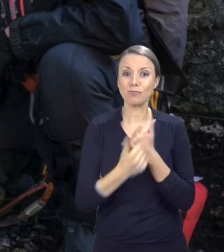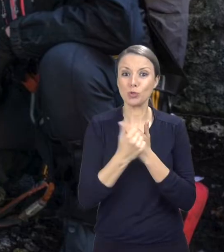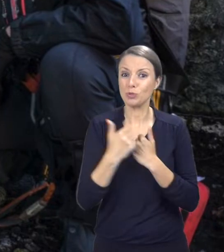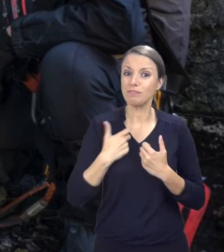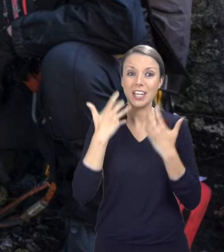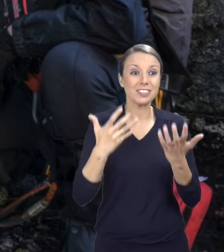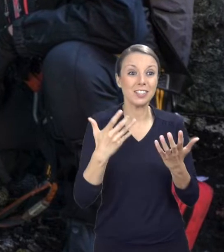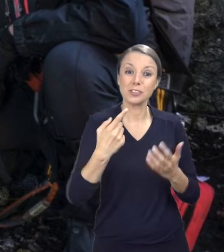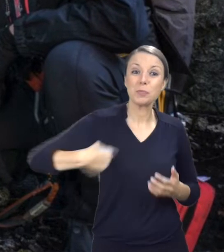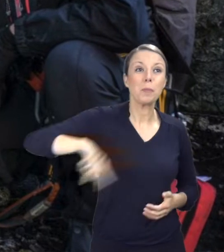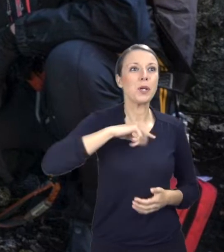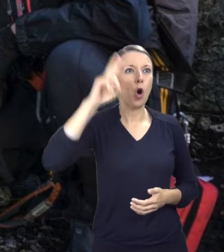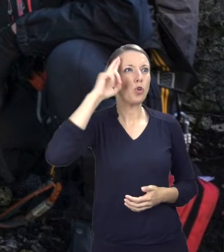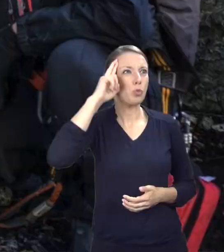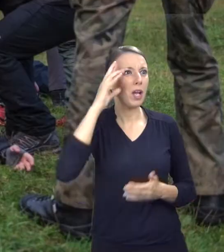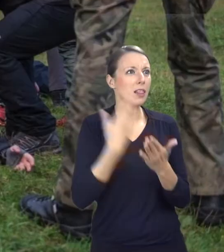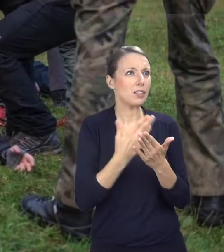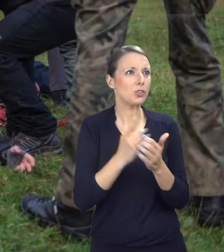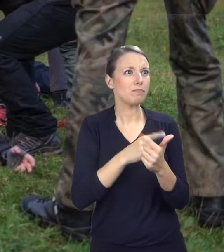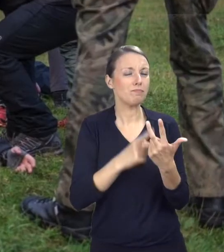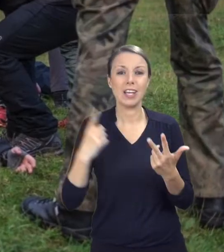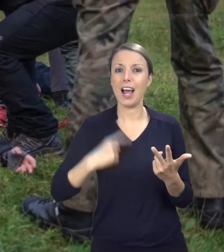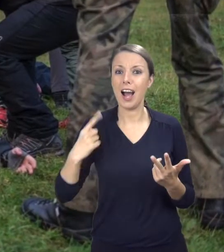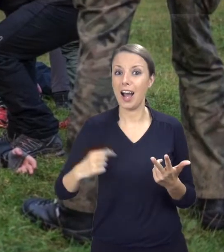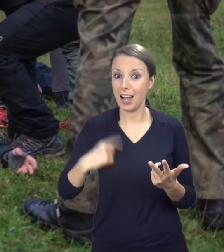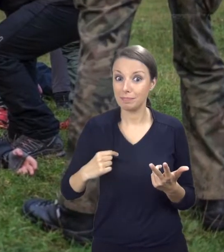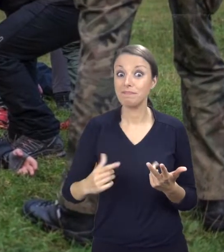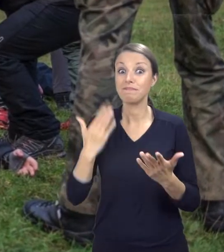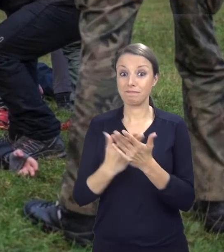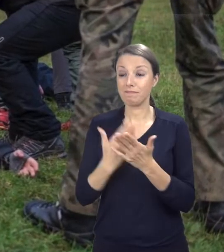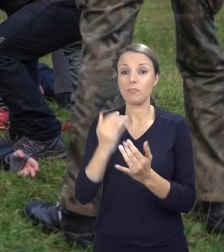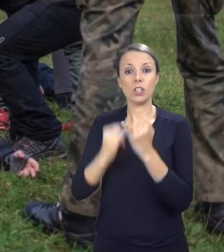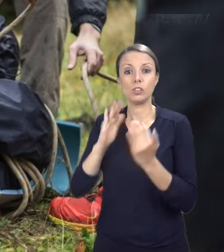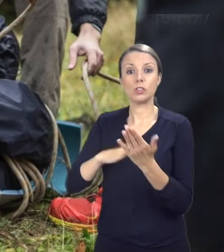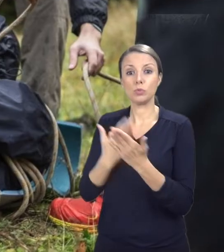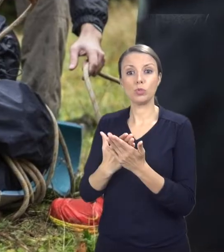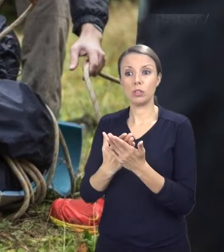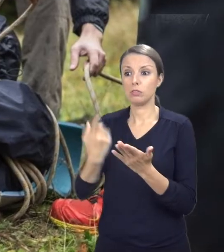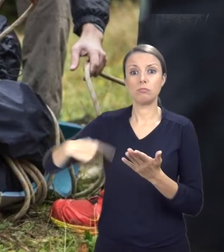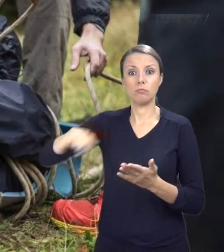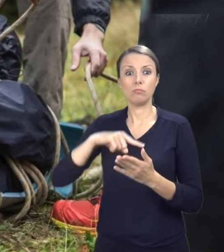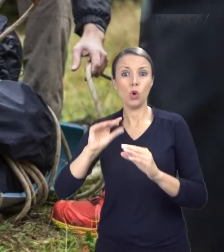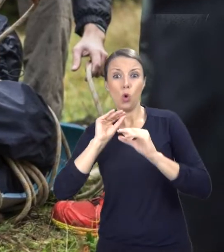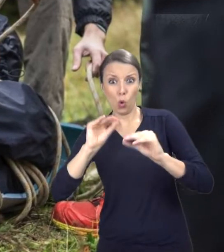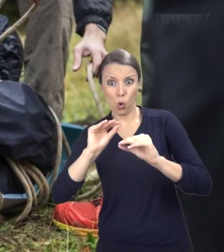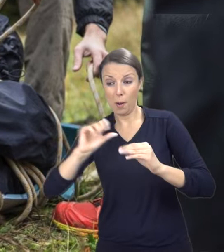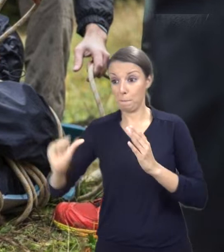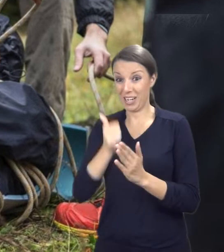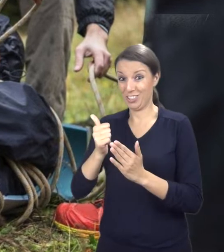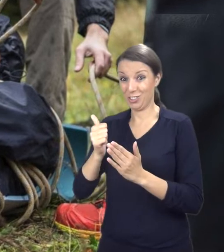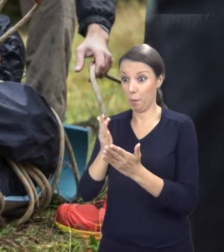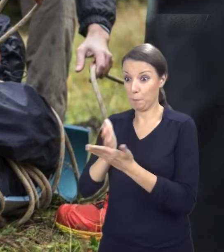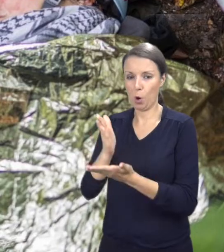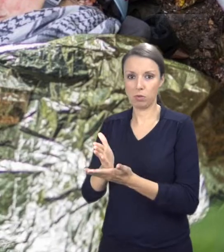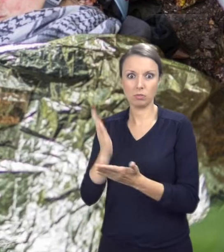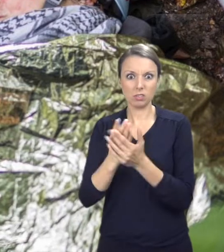jak my działamy, w jaki sposób powinno się rzeczy wykonywać. Stąd, jeżeli uczymy się pierwszej pomocy, absolutnie nie powinniśmy tego robić w